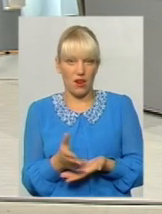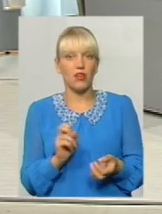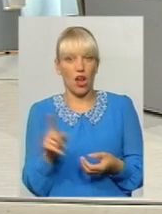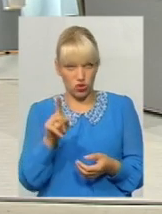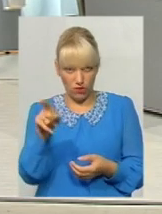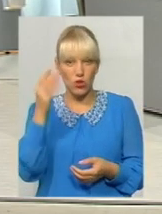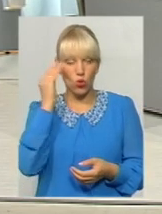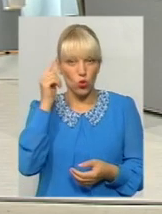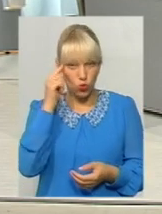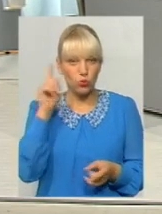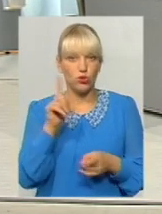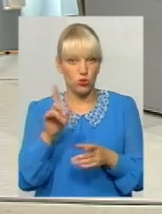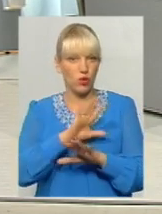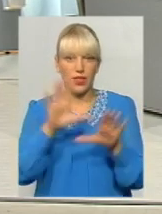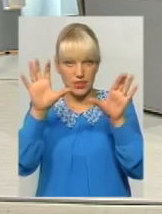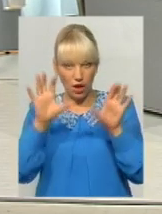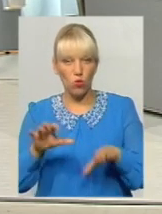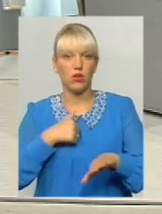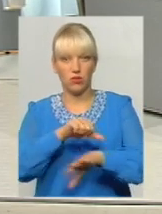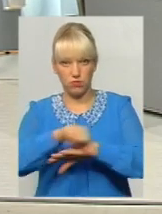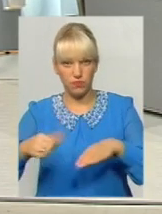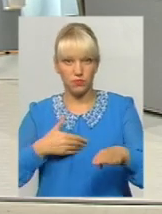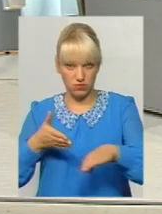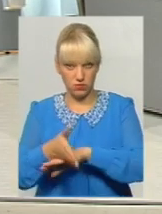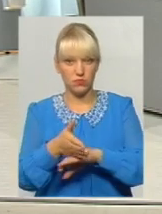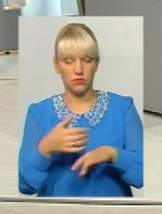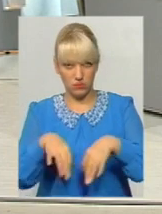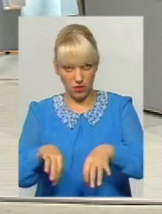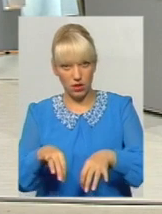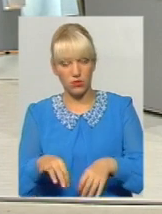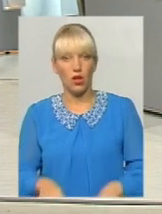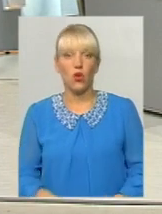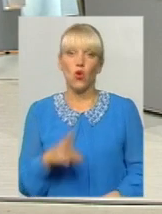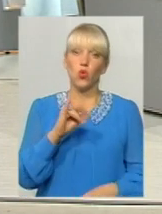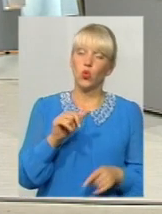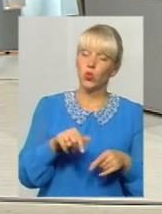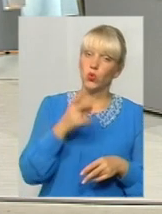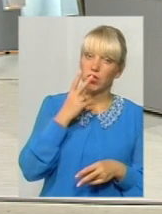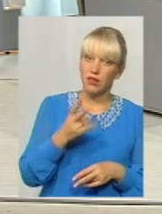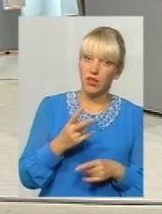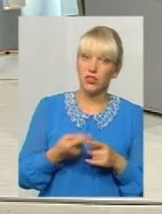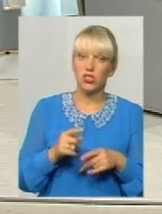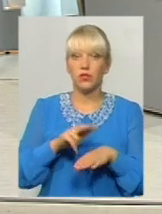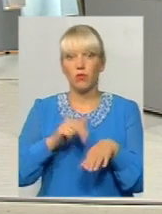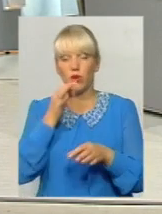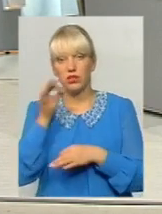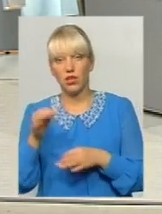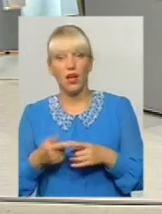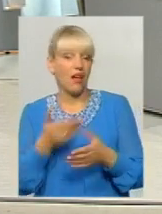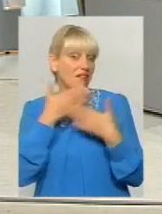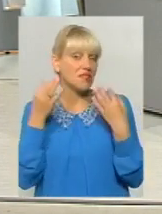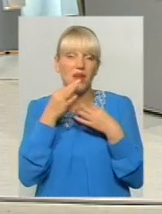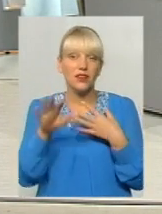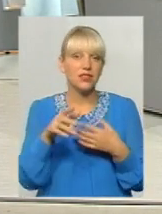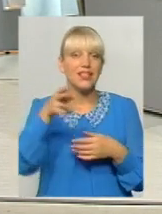що може нелегально транспортний засіб перетнути митний пункт пропуску України? Ну, тут дивлячись, все ж таки, якщо там є відеоспостереження, а немає різниці, які